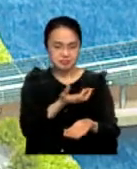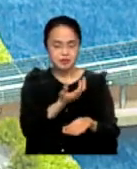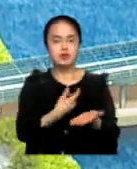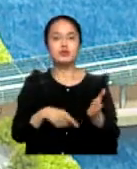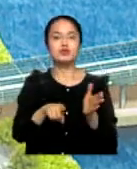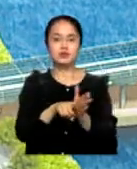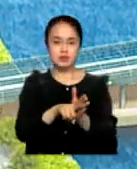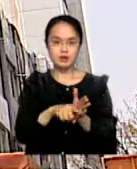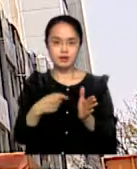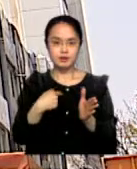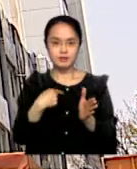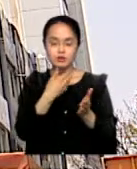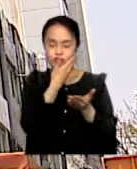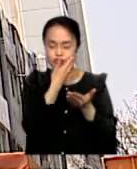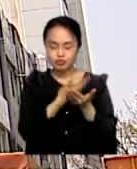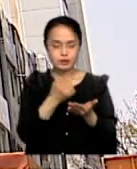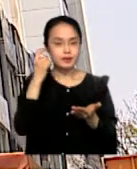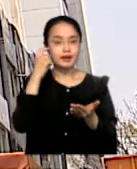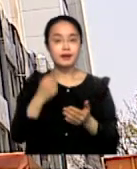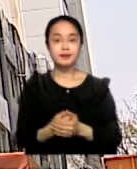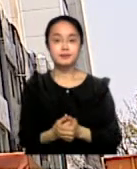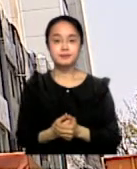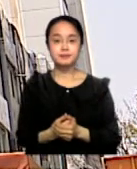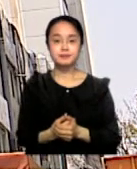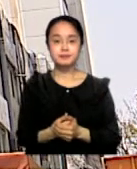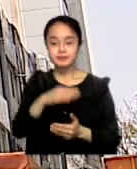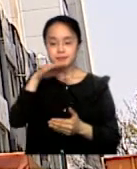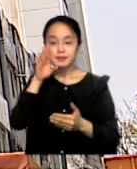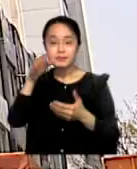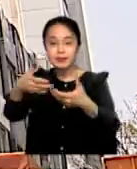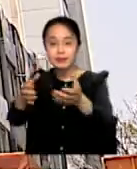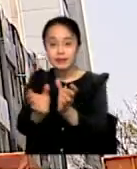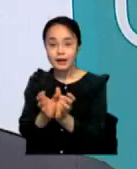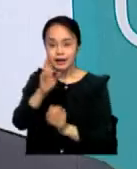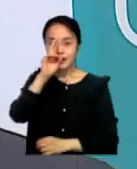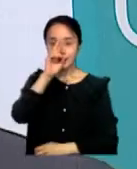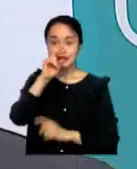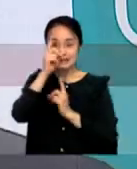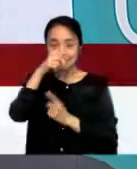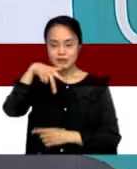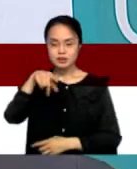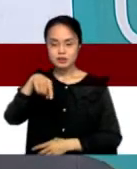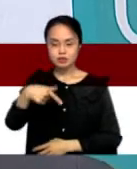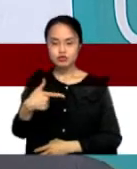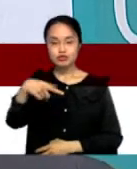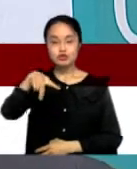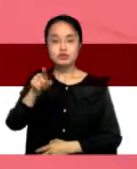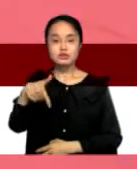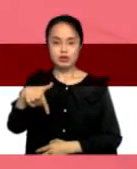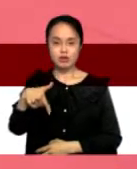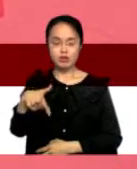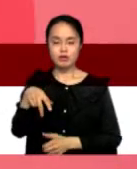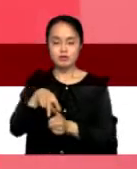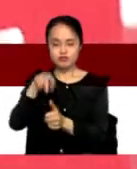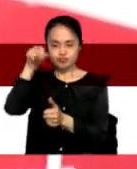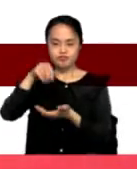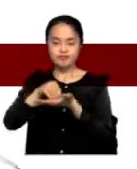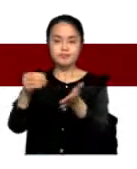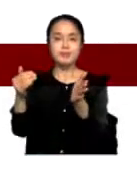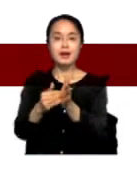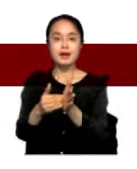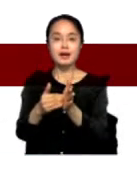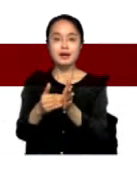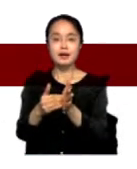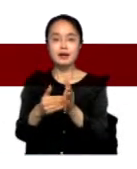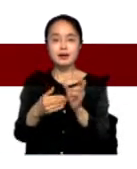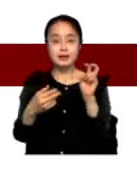가장 큰 일이라고 보고 야권에 선팔은 미래 당 이준석 갭이 후보가 후보등록을 바쳤습니다 지난 20대